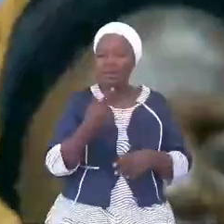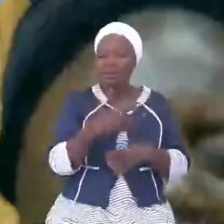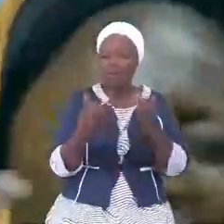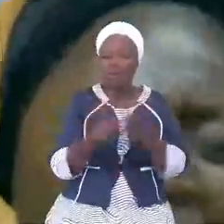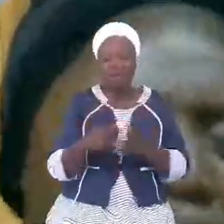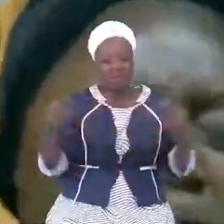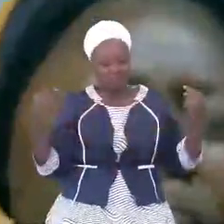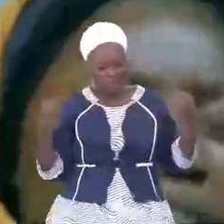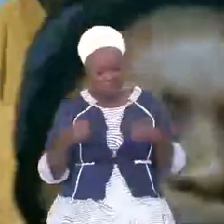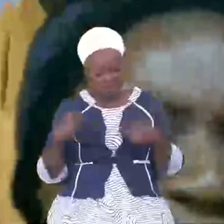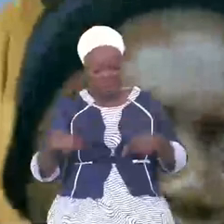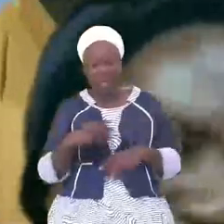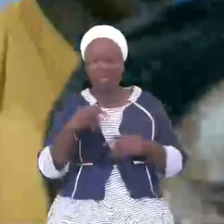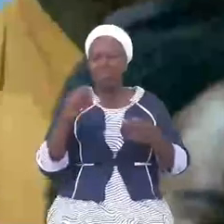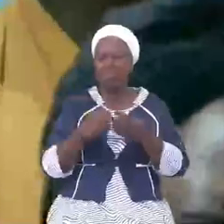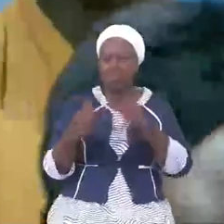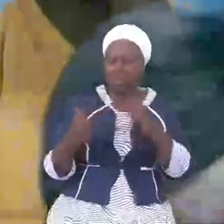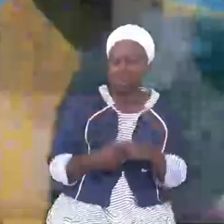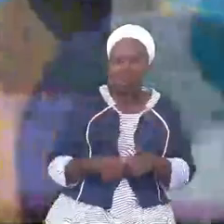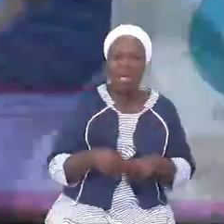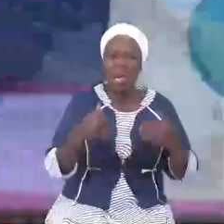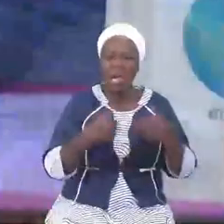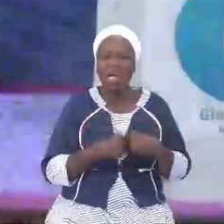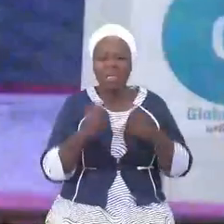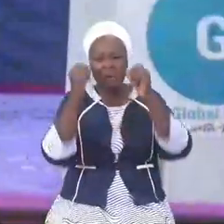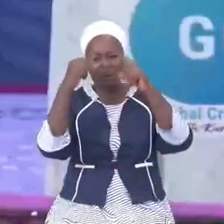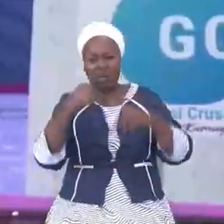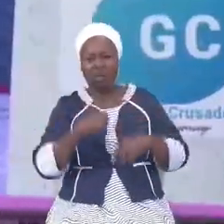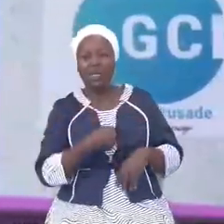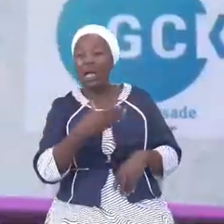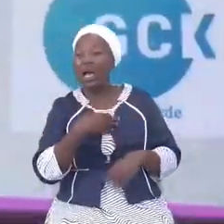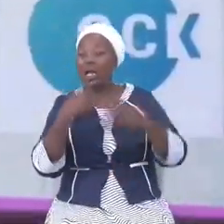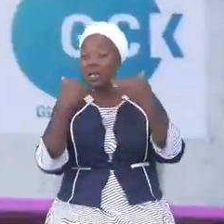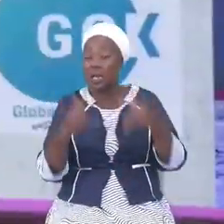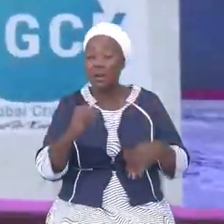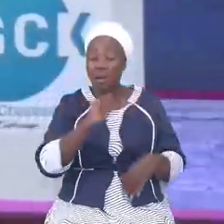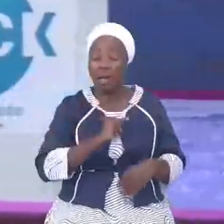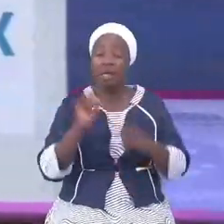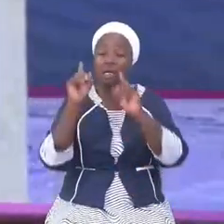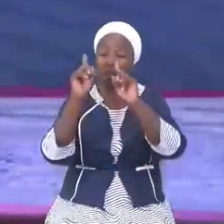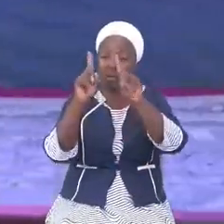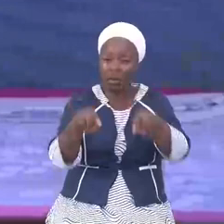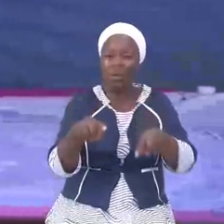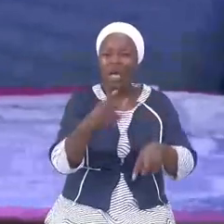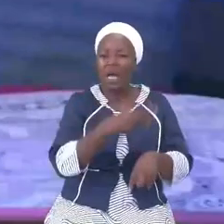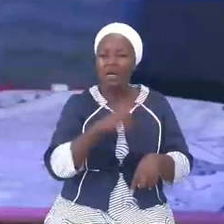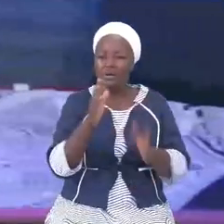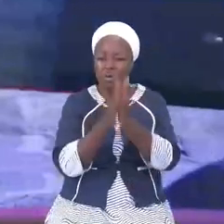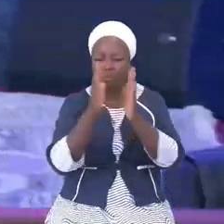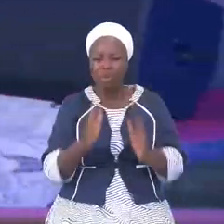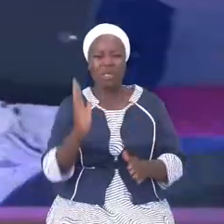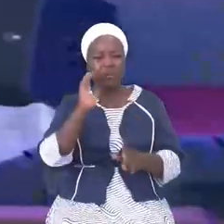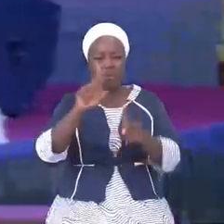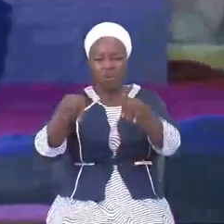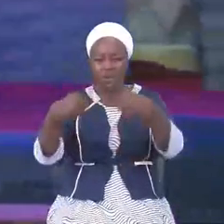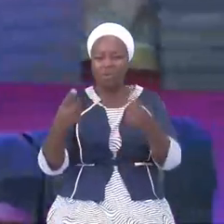les problèmes m'ont réveillé, et maintenant je viens, et ta prière ira